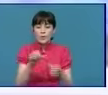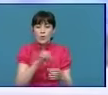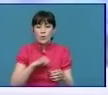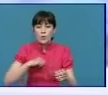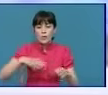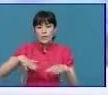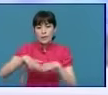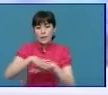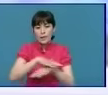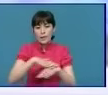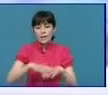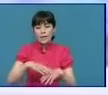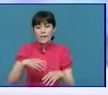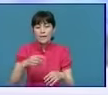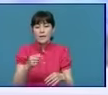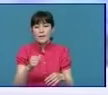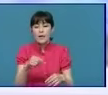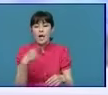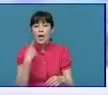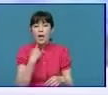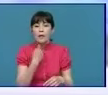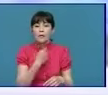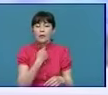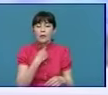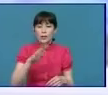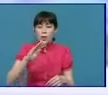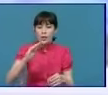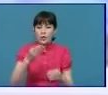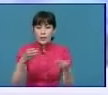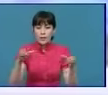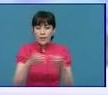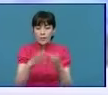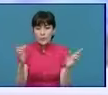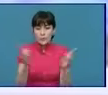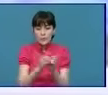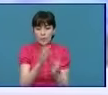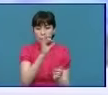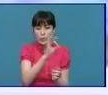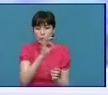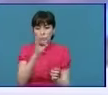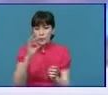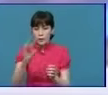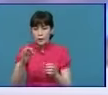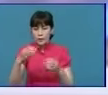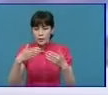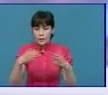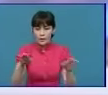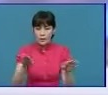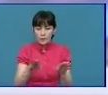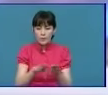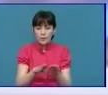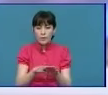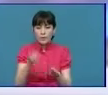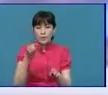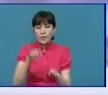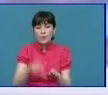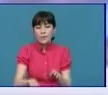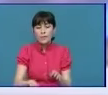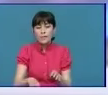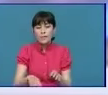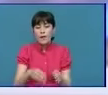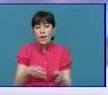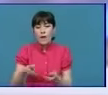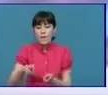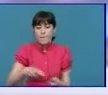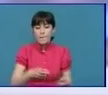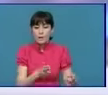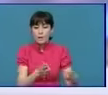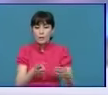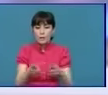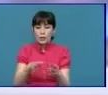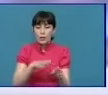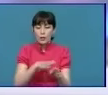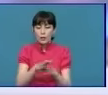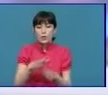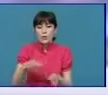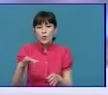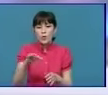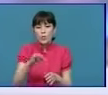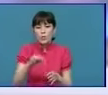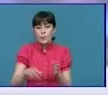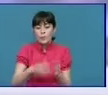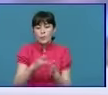алаңында Талдықорғанның Жетісу командасымен кездесіп, 0-0 есебімен тең тарқасты. Ал мәнерлеп сырғанау бойынша облыс